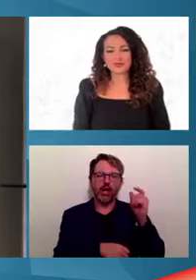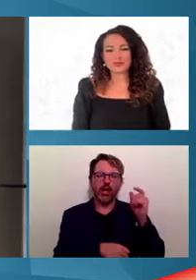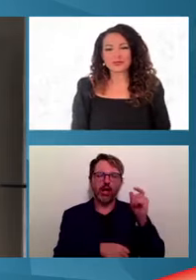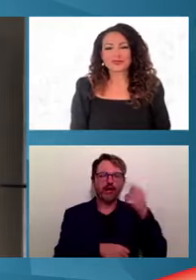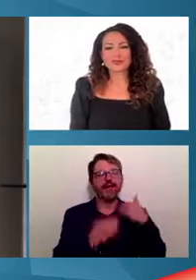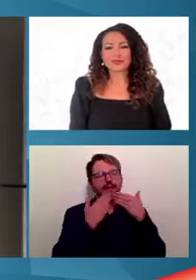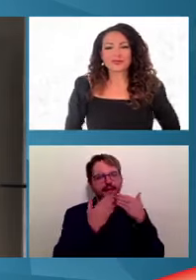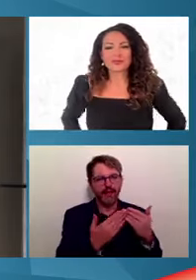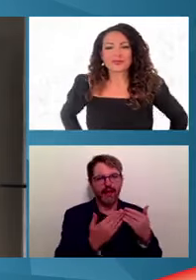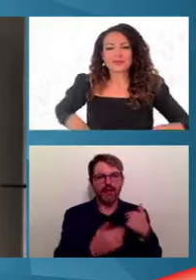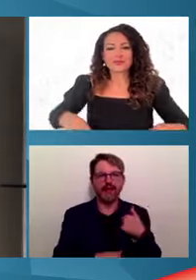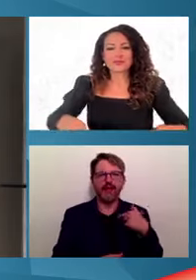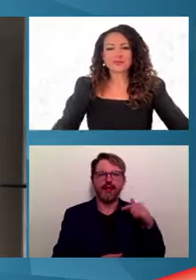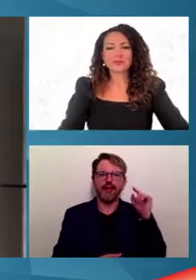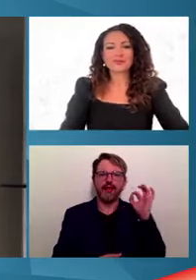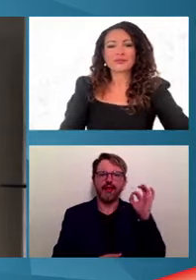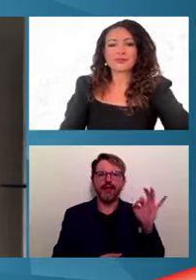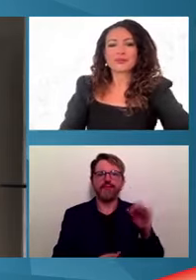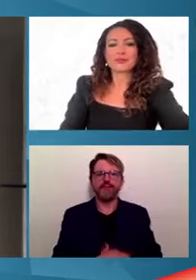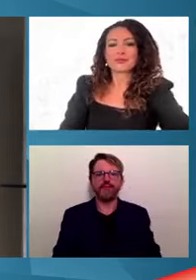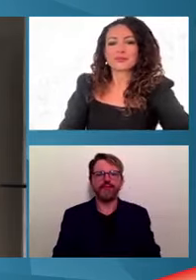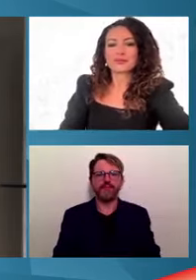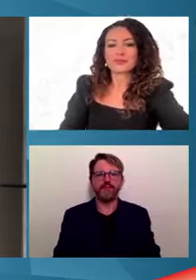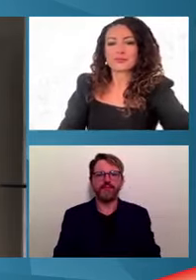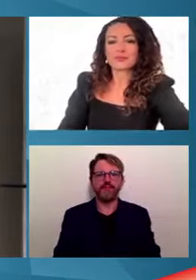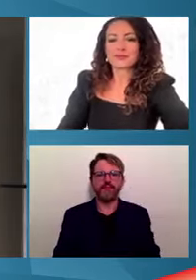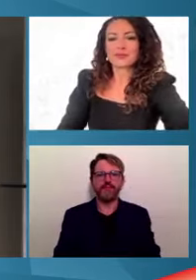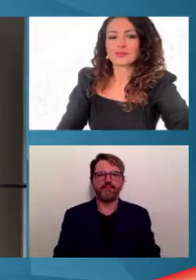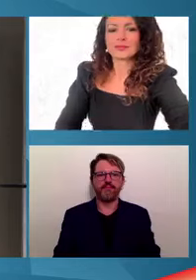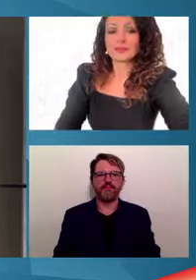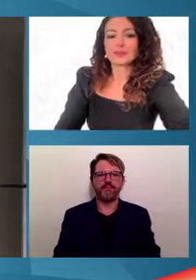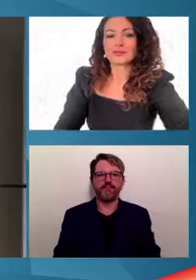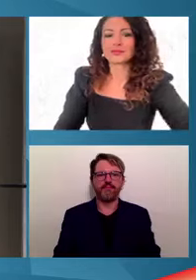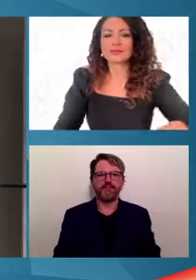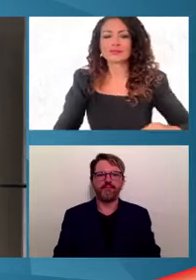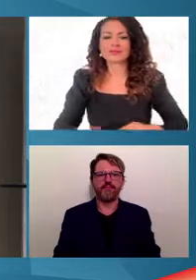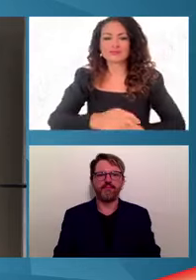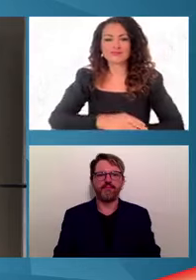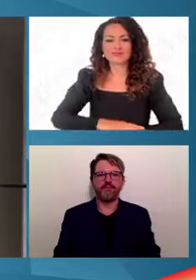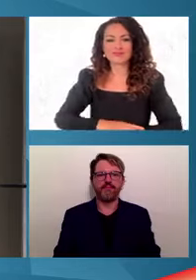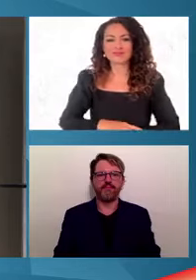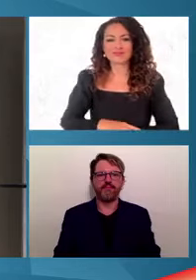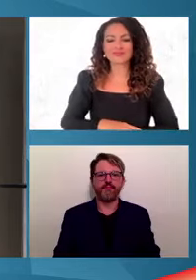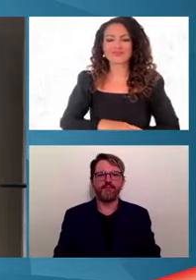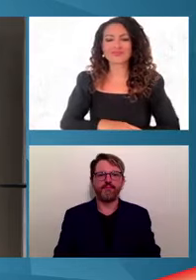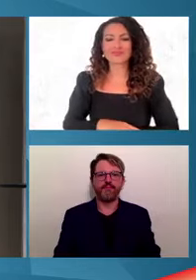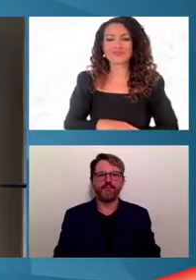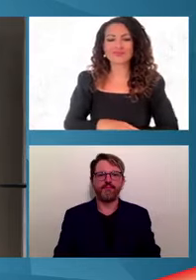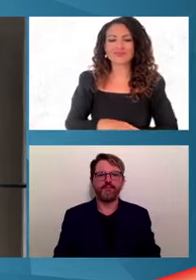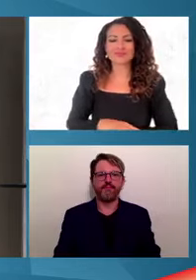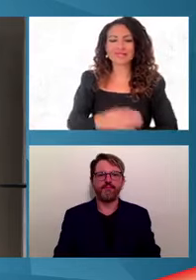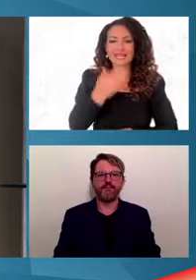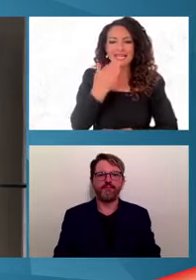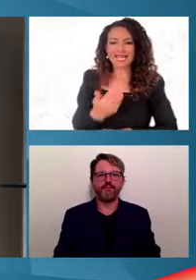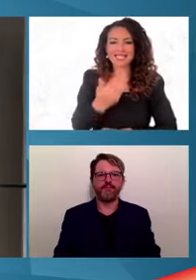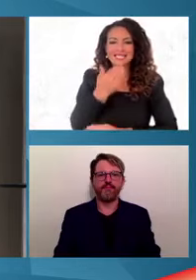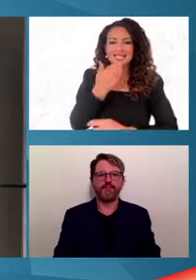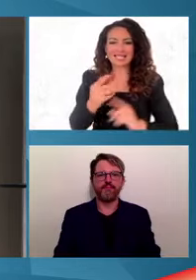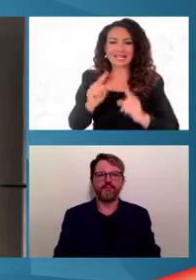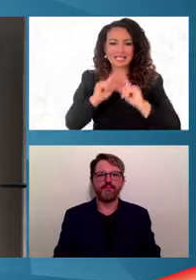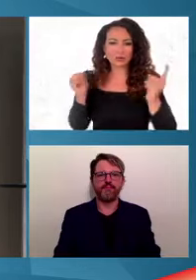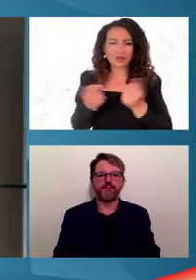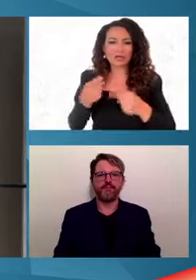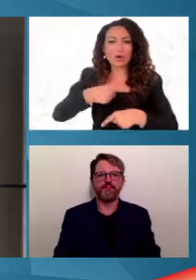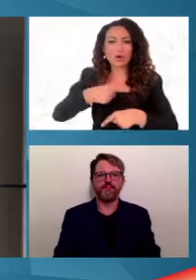hat keine Grenzen, deswegen versuchen wir, die Grenzen, die es manchmal gibt, auch in den Köpfen, so gut wie